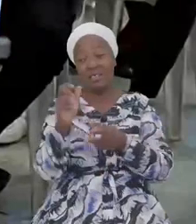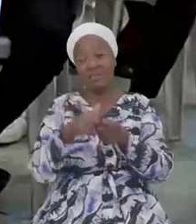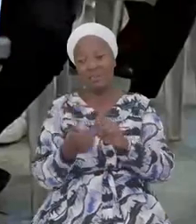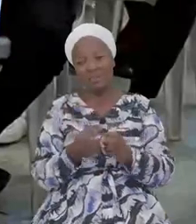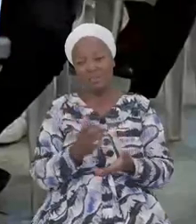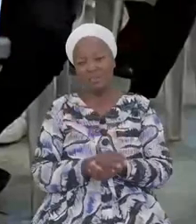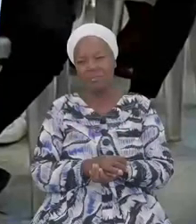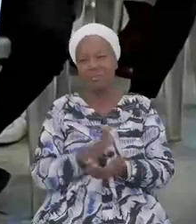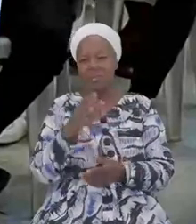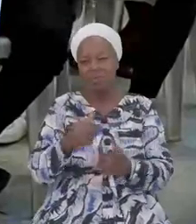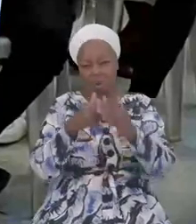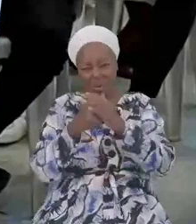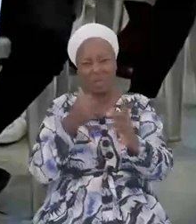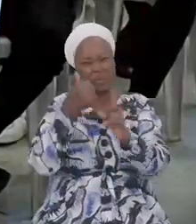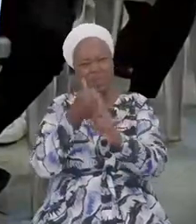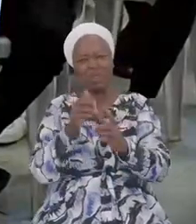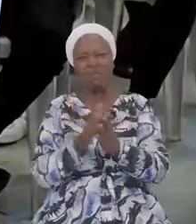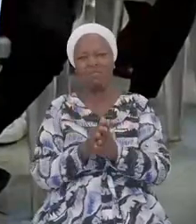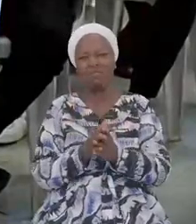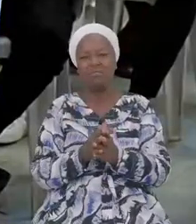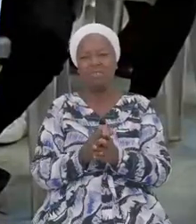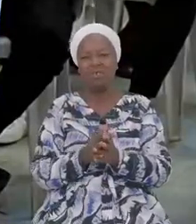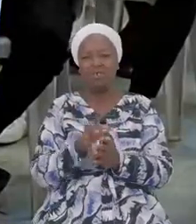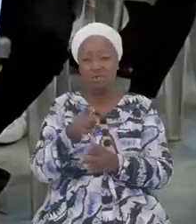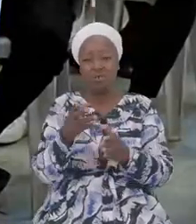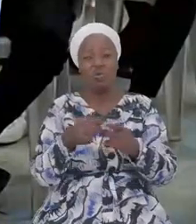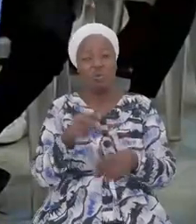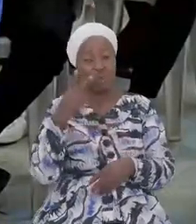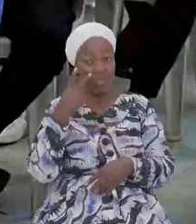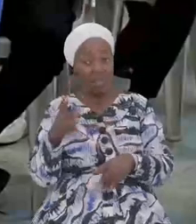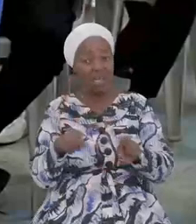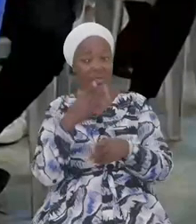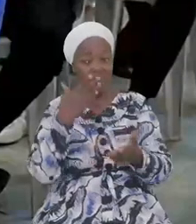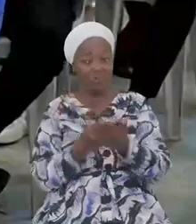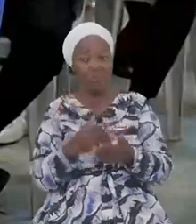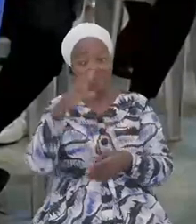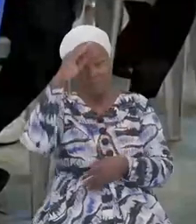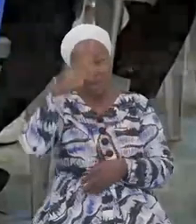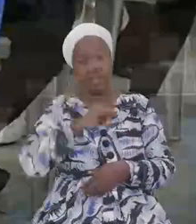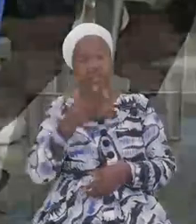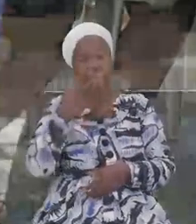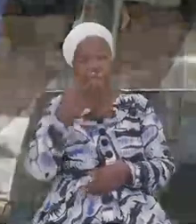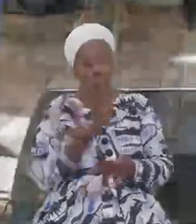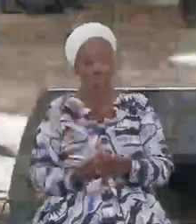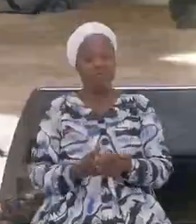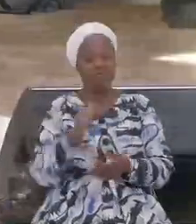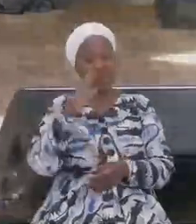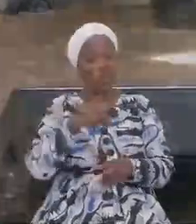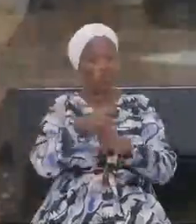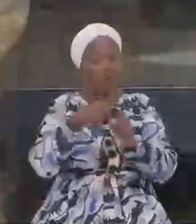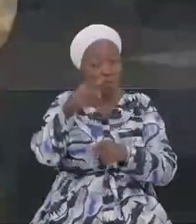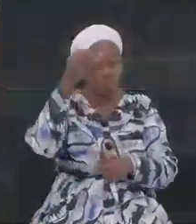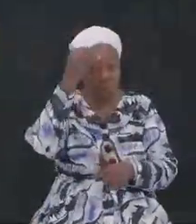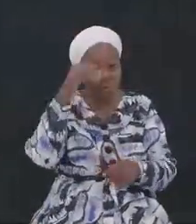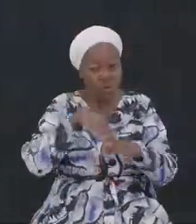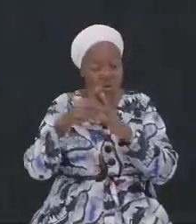Vous adorez le moi, vous voulez être considéré comme un bon homme, comme une bonne femme, pendant que vous savez dans